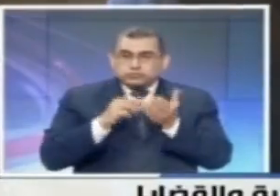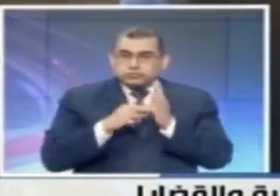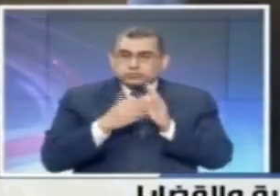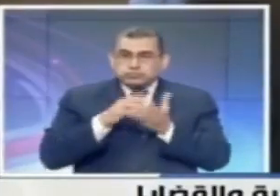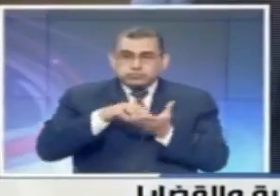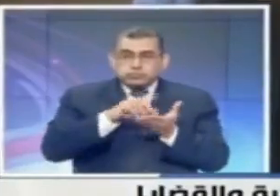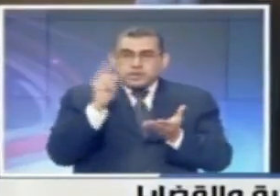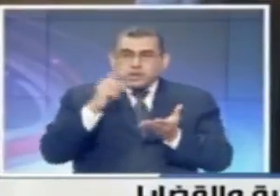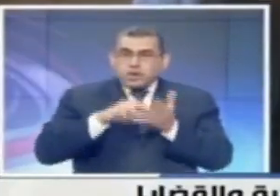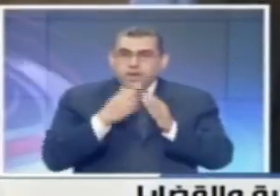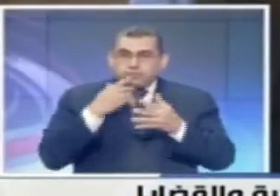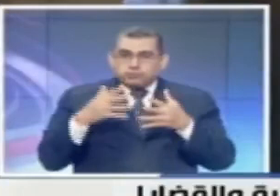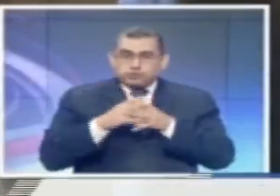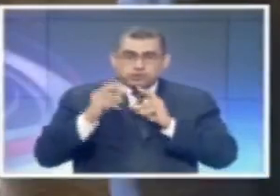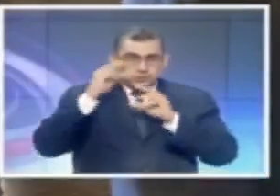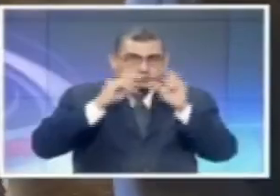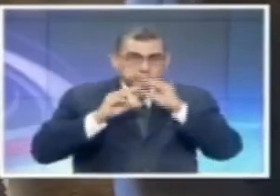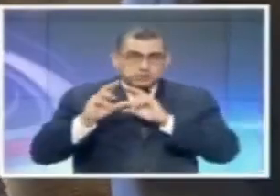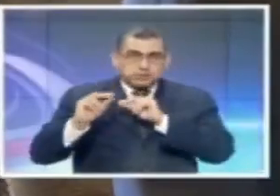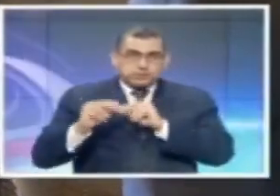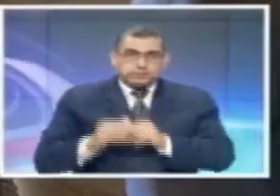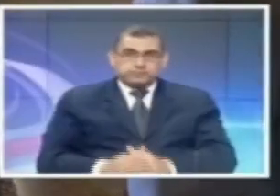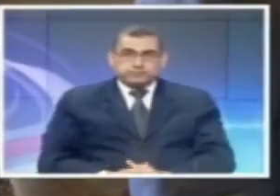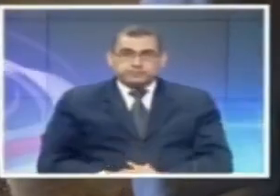القضايا الإقليمية والدولية محل الاهتمام المشترك.